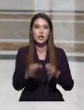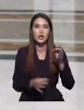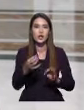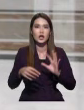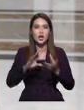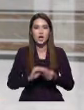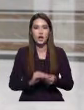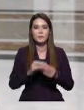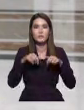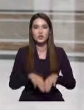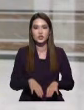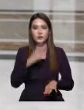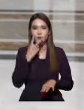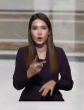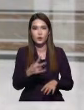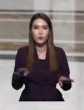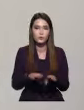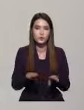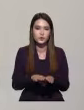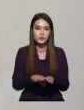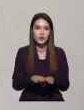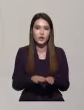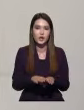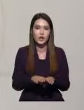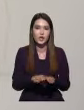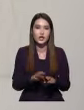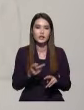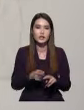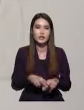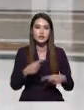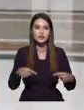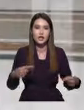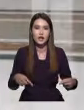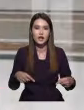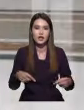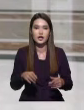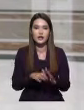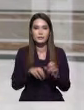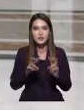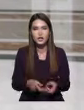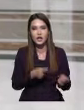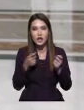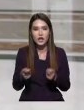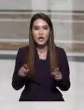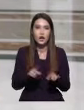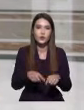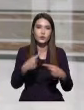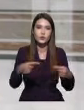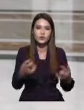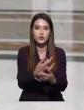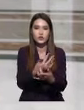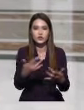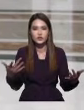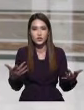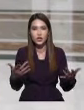қайта қарау бойынша, немесе жаза мерзімін қысқарту, үй алып беру сияқты енді неше түрлі өтініштер